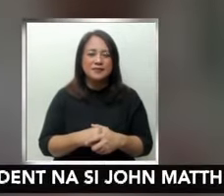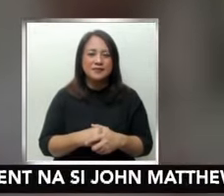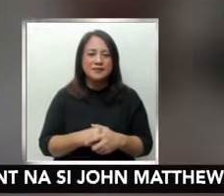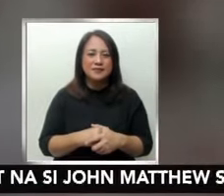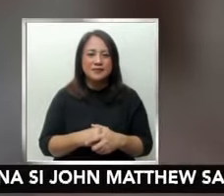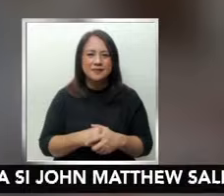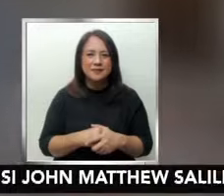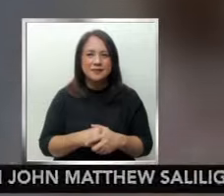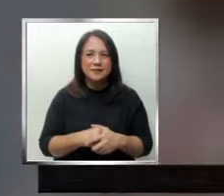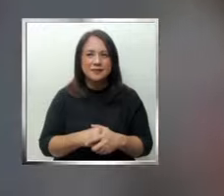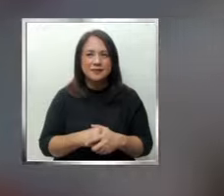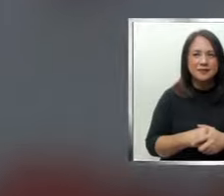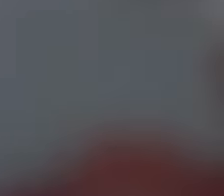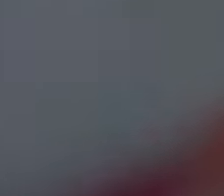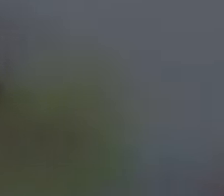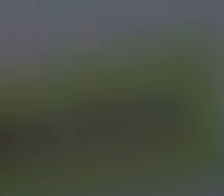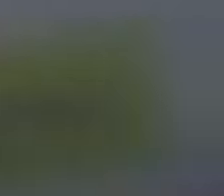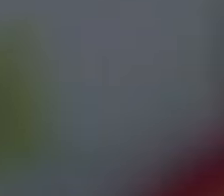alao